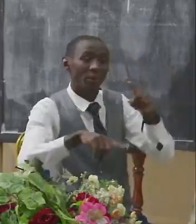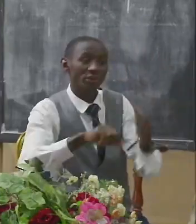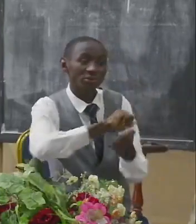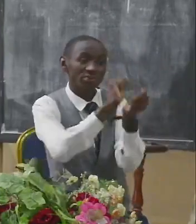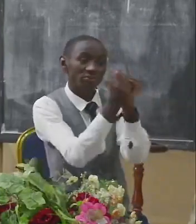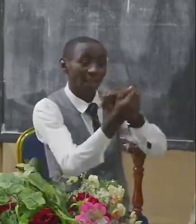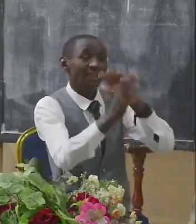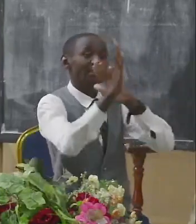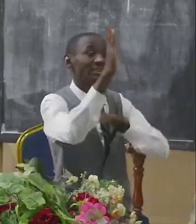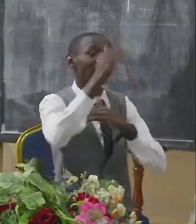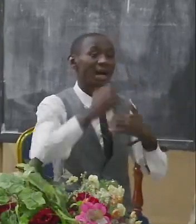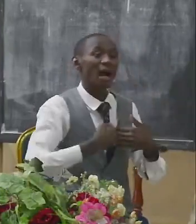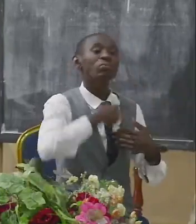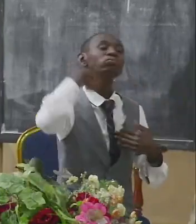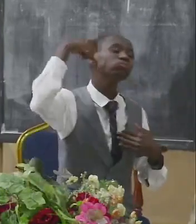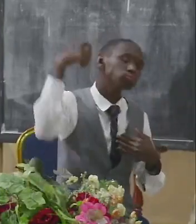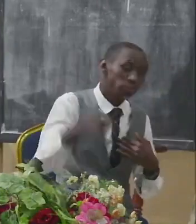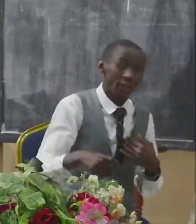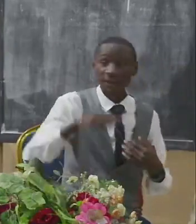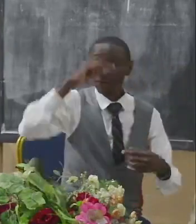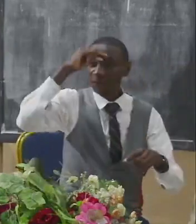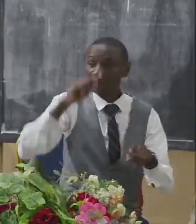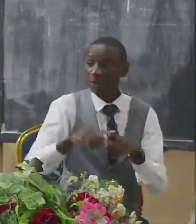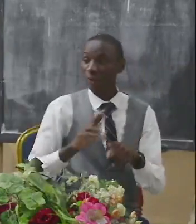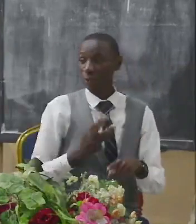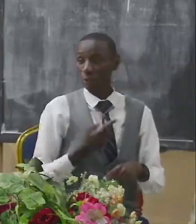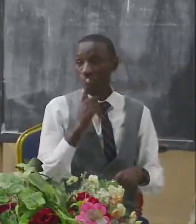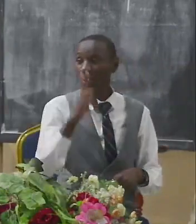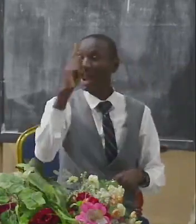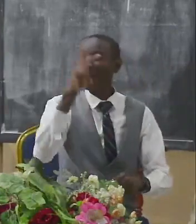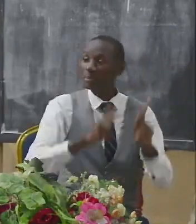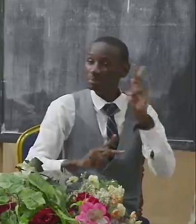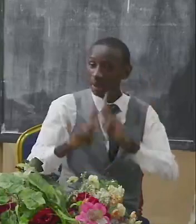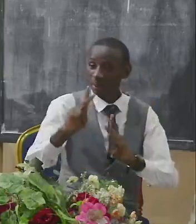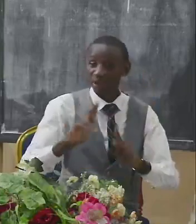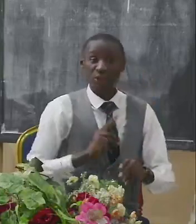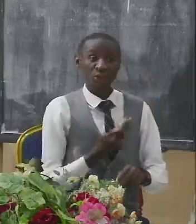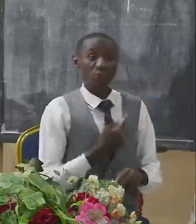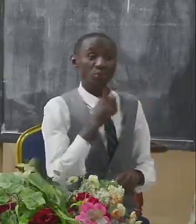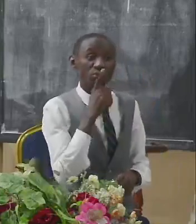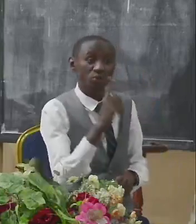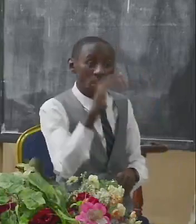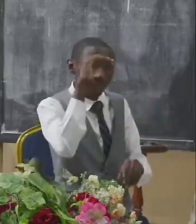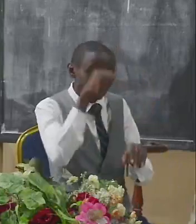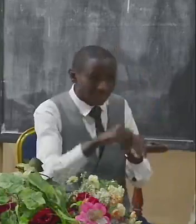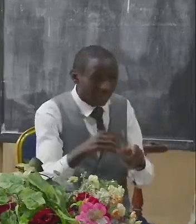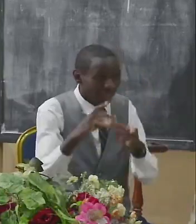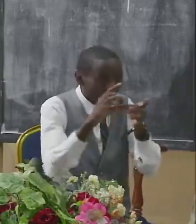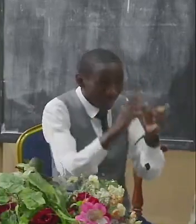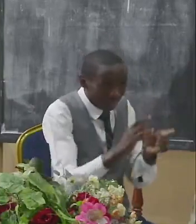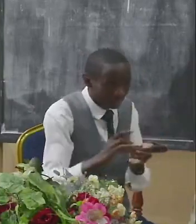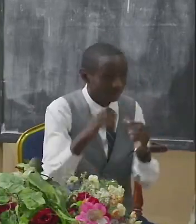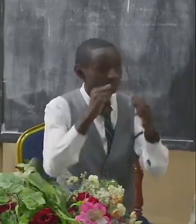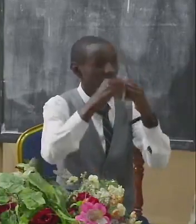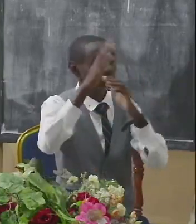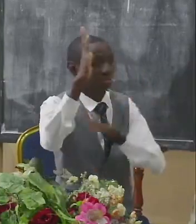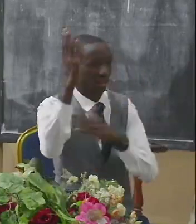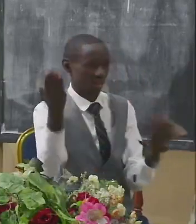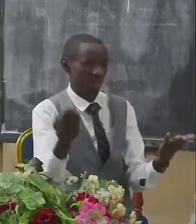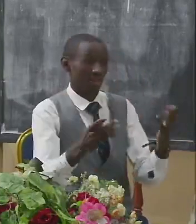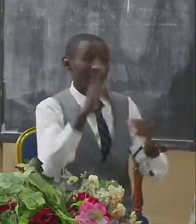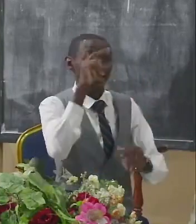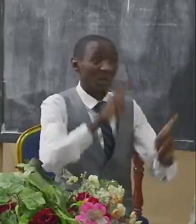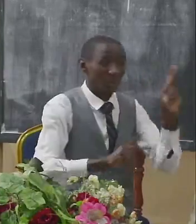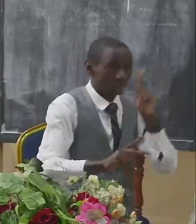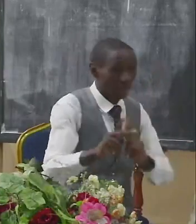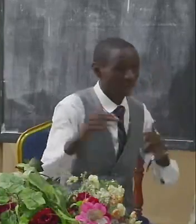Mungu akaapa. Nous sommes un peuple. Ndugu sisi ni watu. Nous sommes dans l'alliance avec Dieu. Ambao tulifanya agano na Mungu. Le peuple